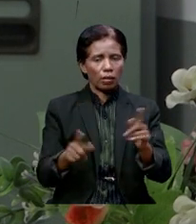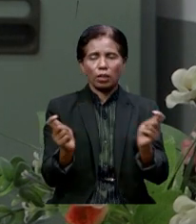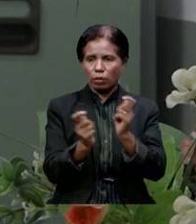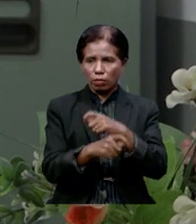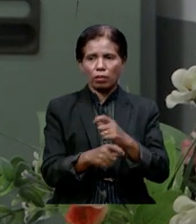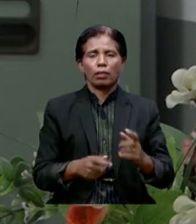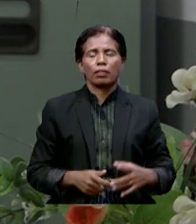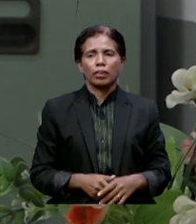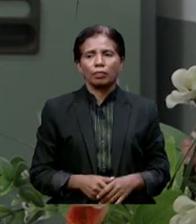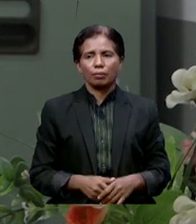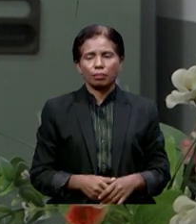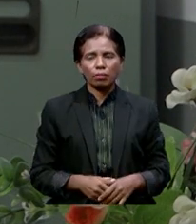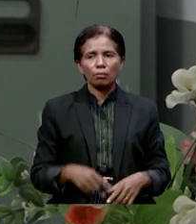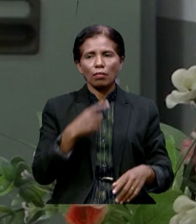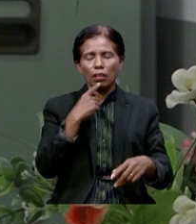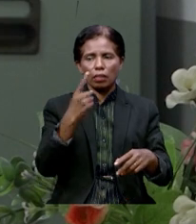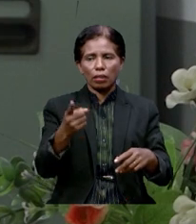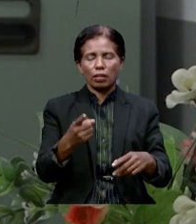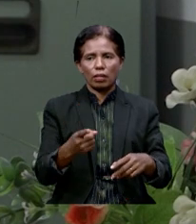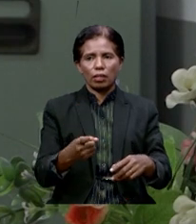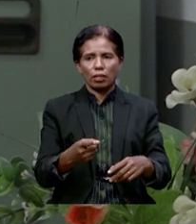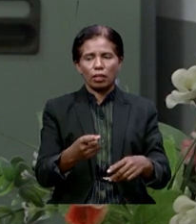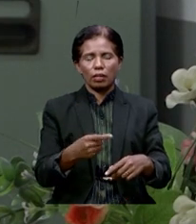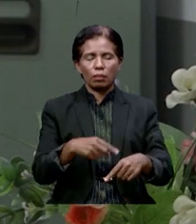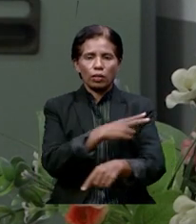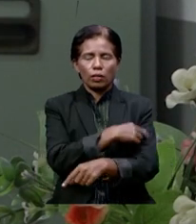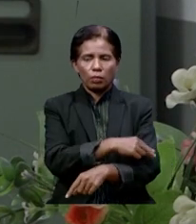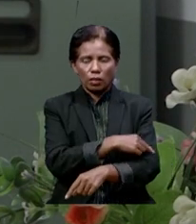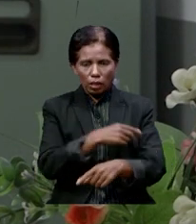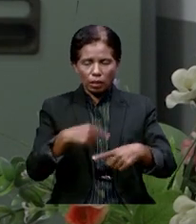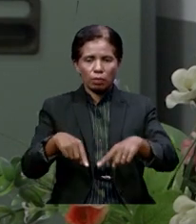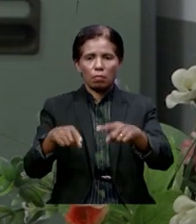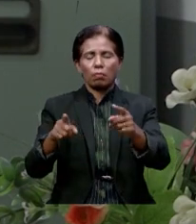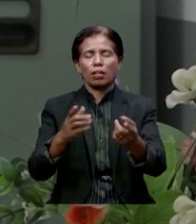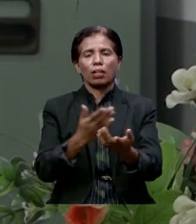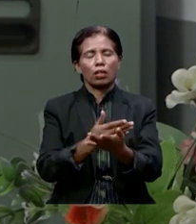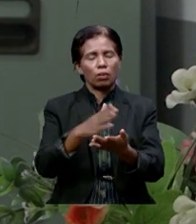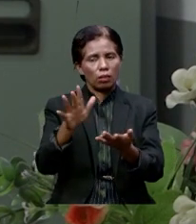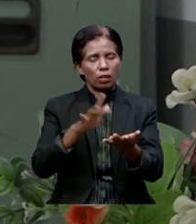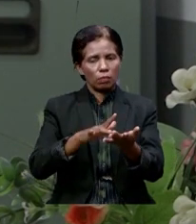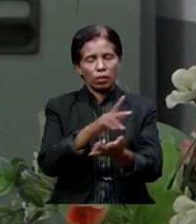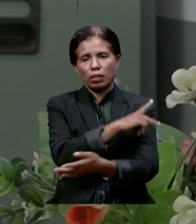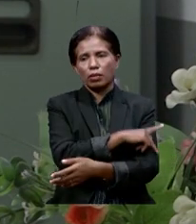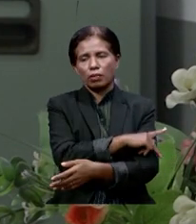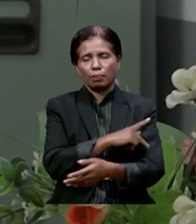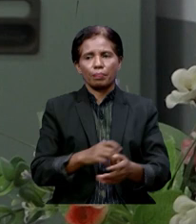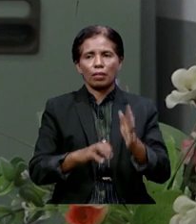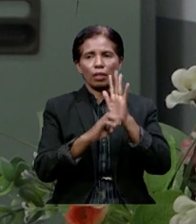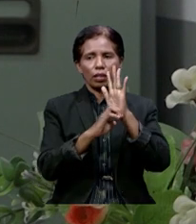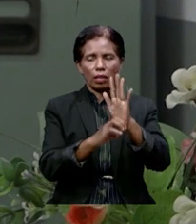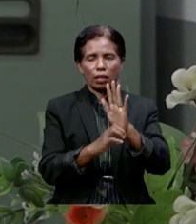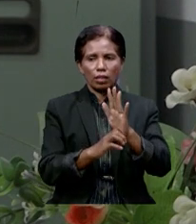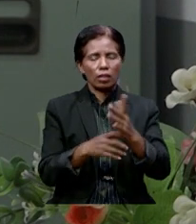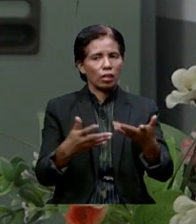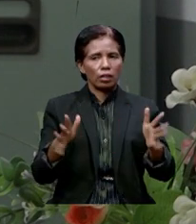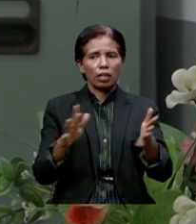amit sujere para atuba referi bahwa hospital kah para iya hospital mungkin dia amoruk ya example ida lah iya liurnya alasan